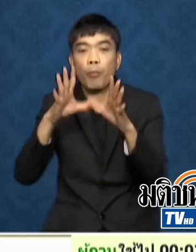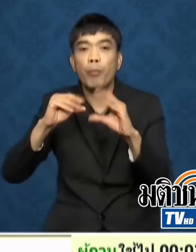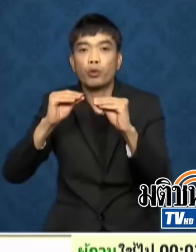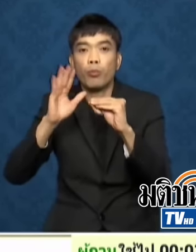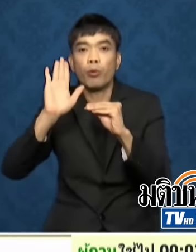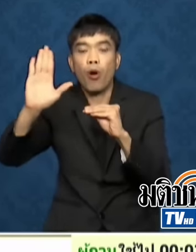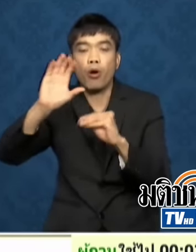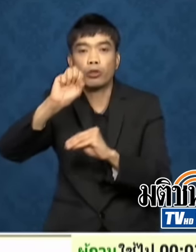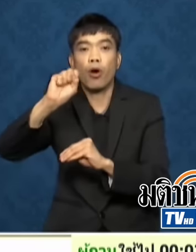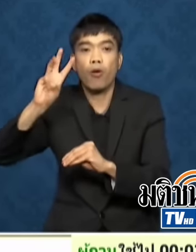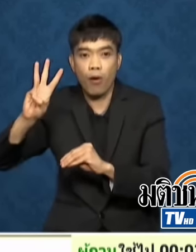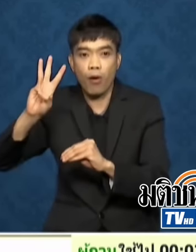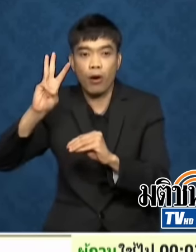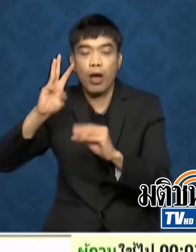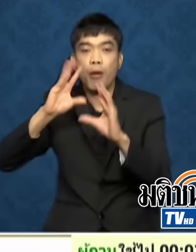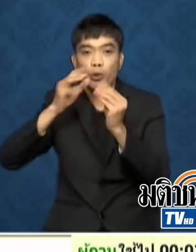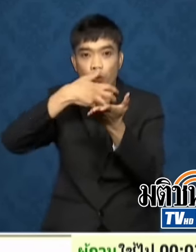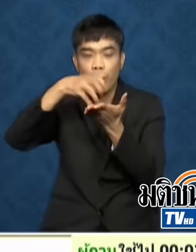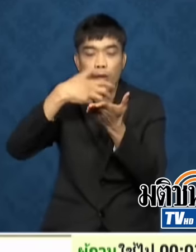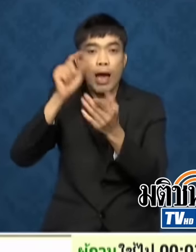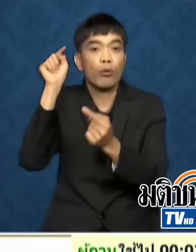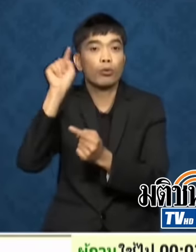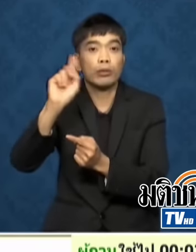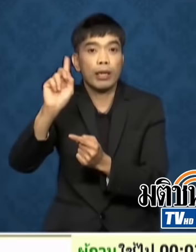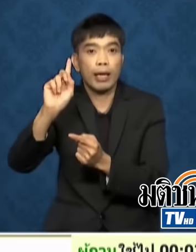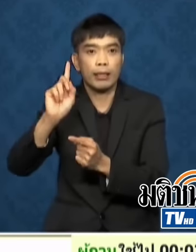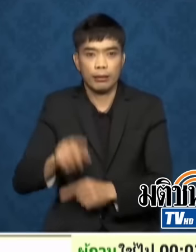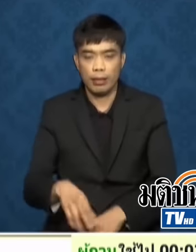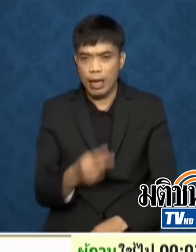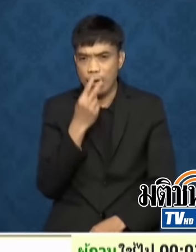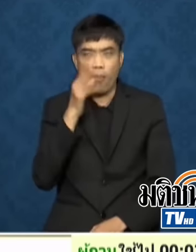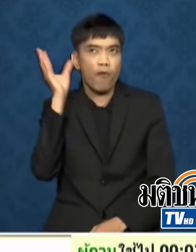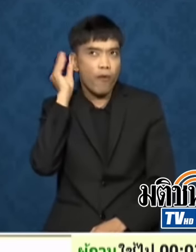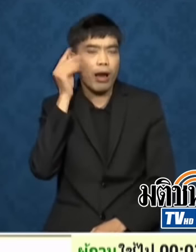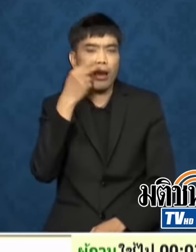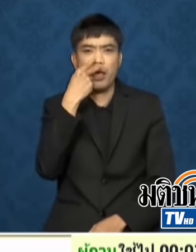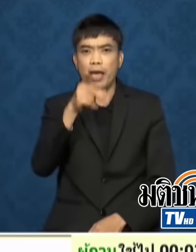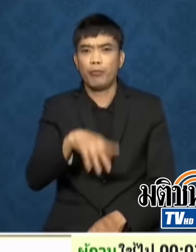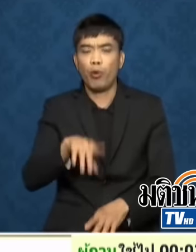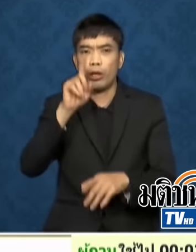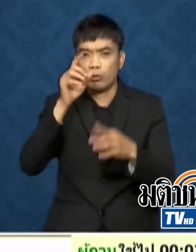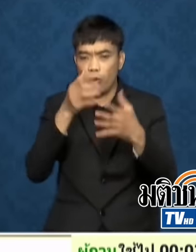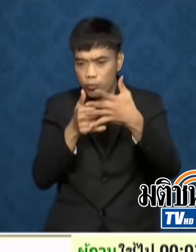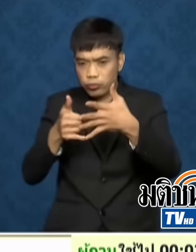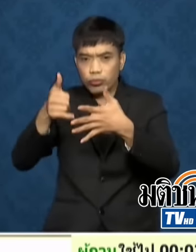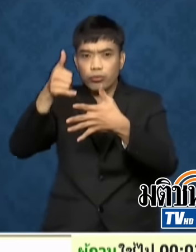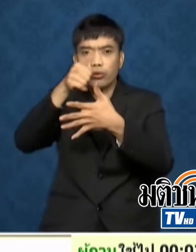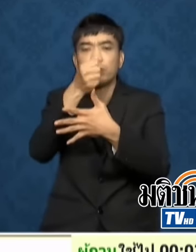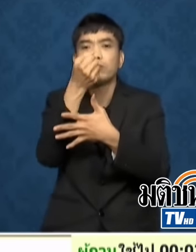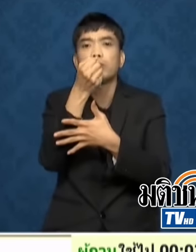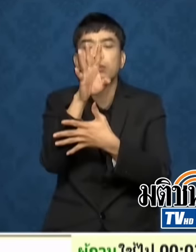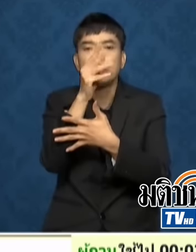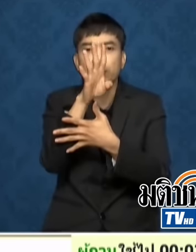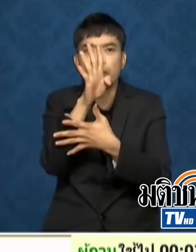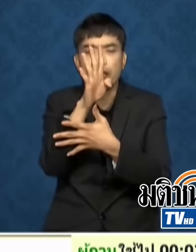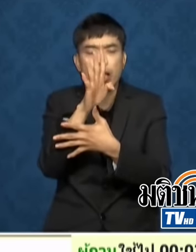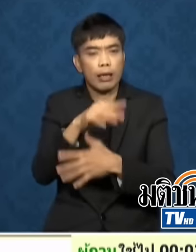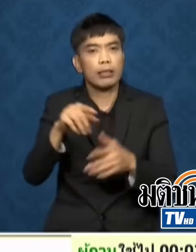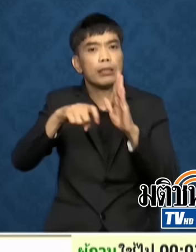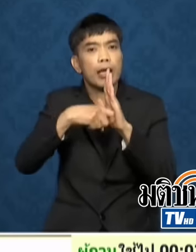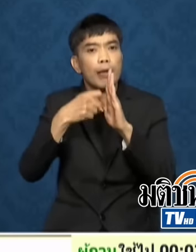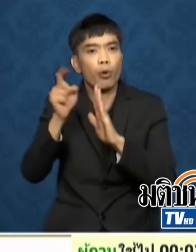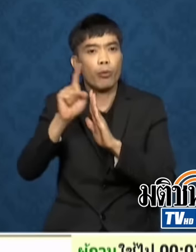ฮะประเด็นก็คือว่าสาเหตุที่จะต้องมีการจัดเอาไว้ในห้องชั้น14เนี่ย เนื่องจากว่ามันเคยมีเหตุ